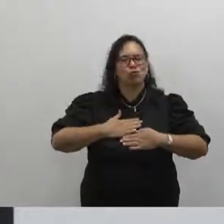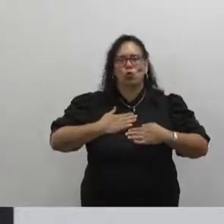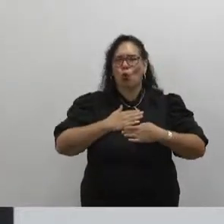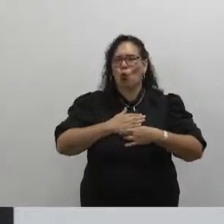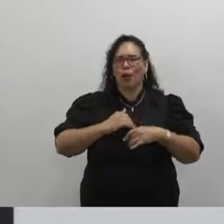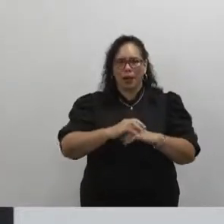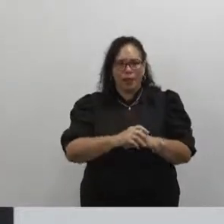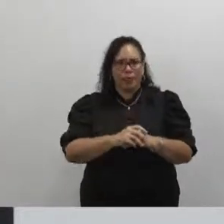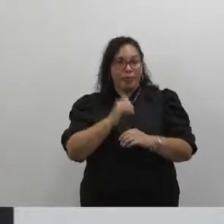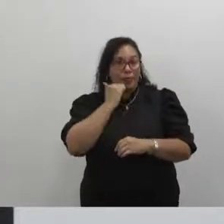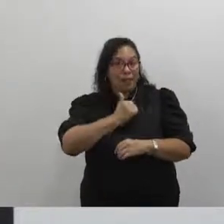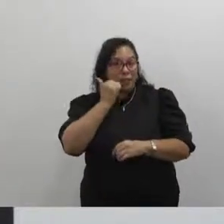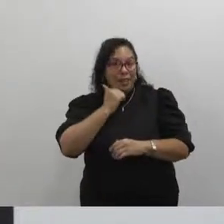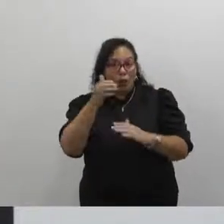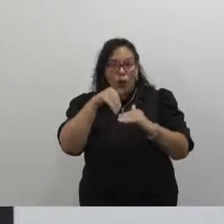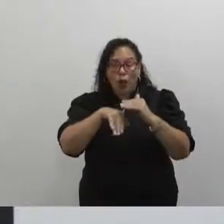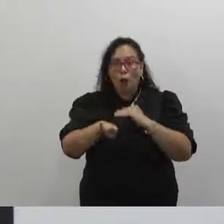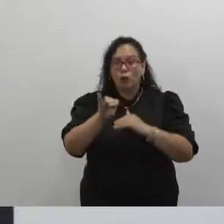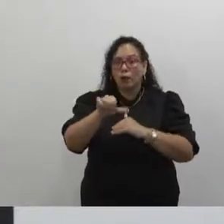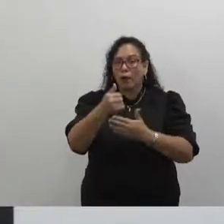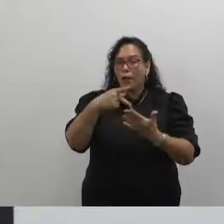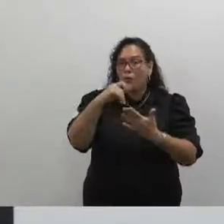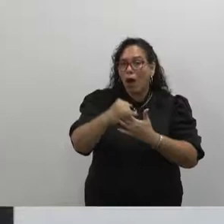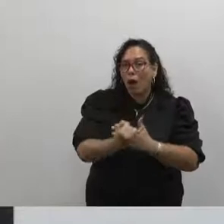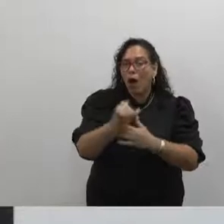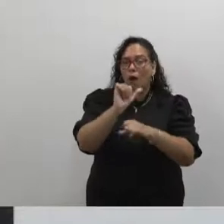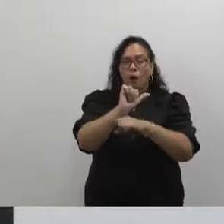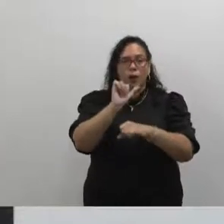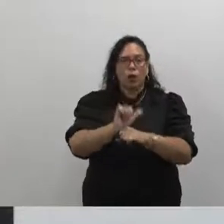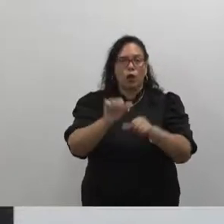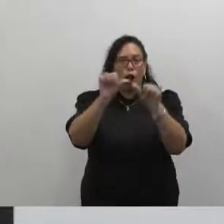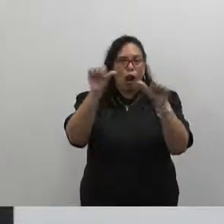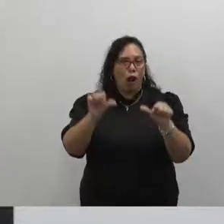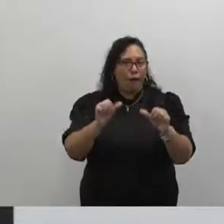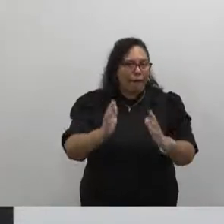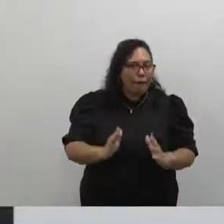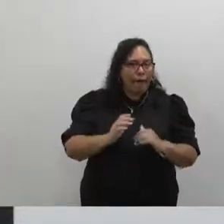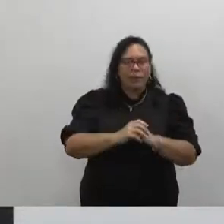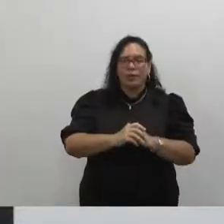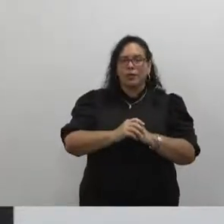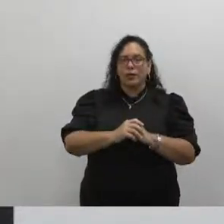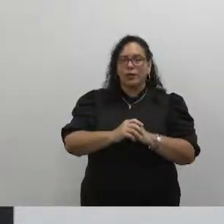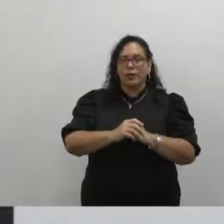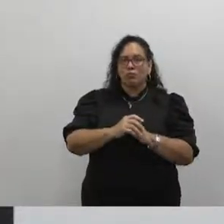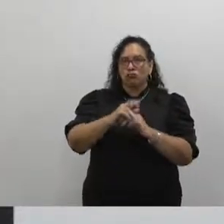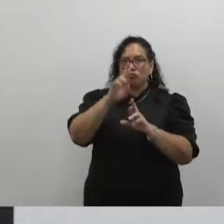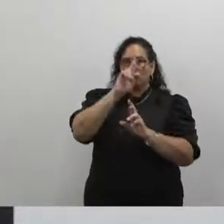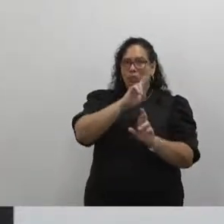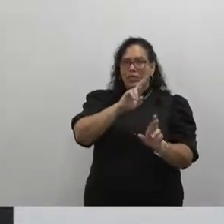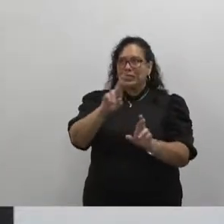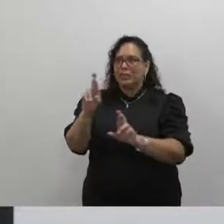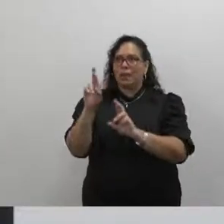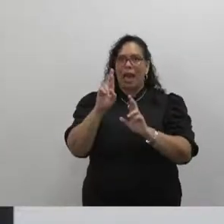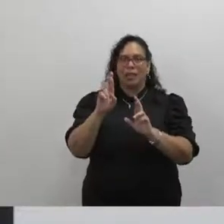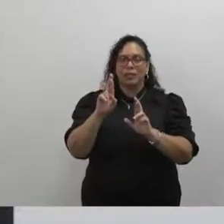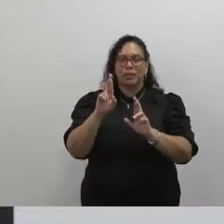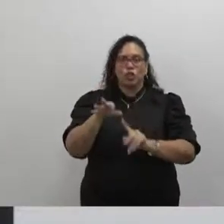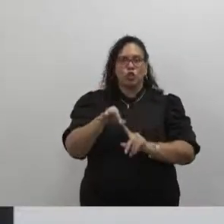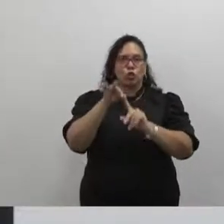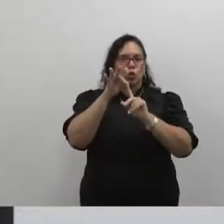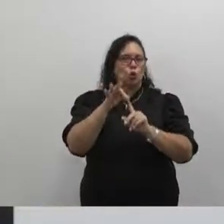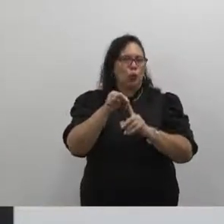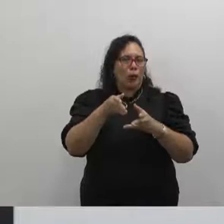lúc bình chất nà khăn ông cả kết cú âm bì rù biếp nâng ạ vì bố ấy nó bên là lúc chơi chơi mỗi